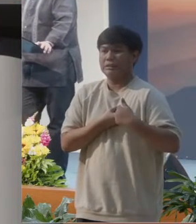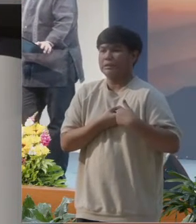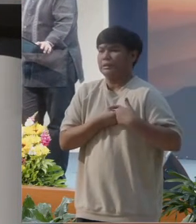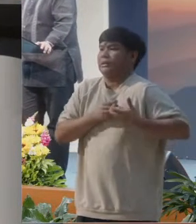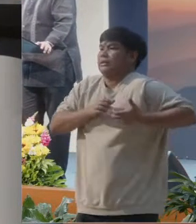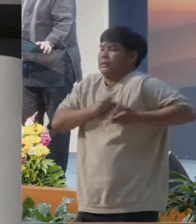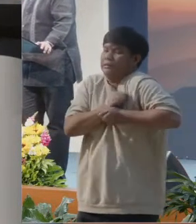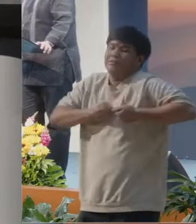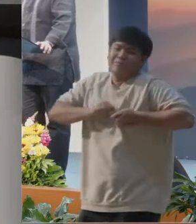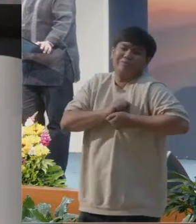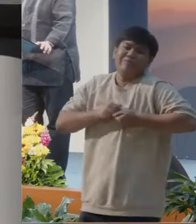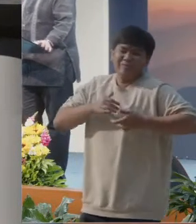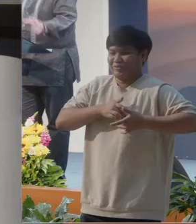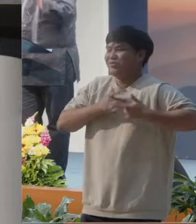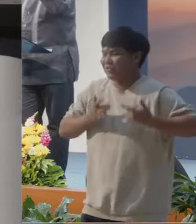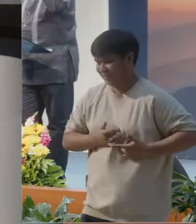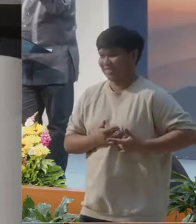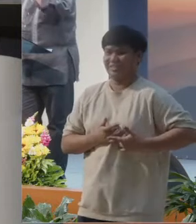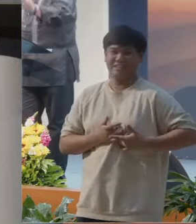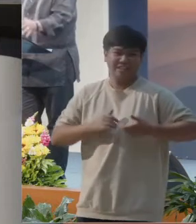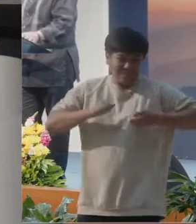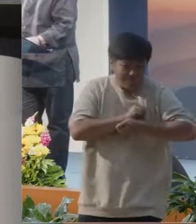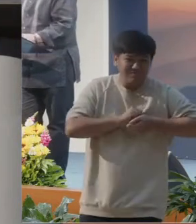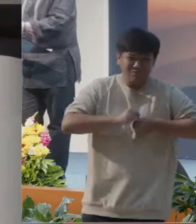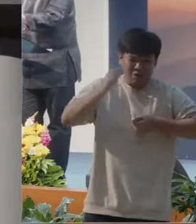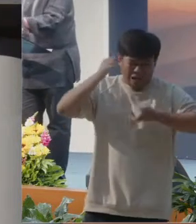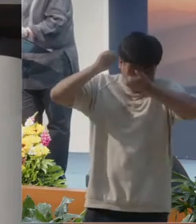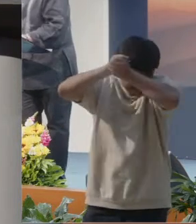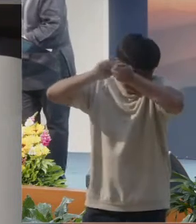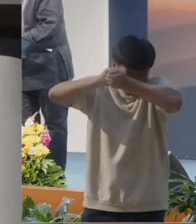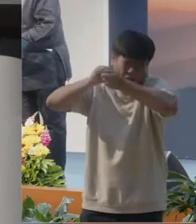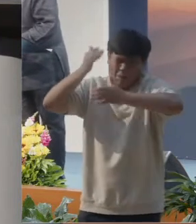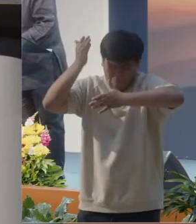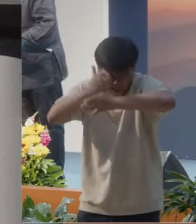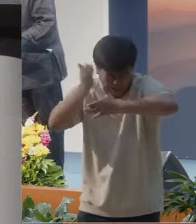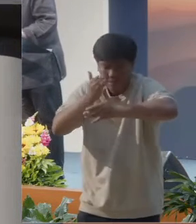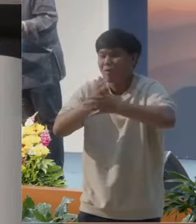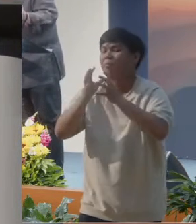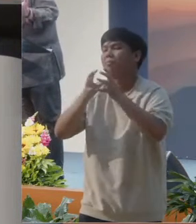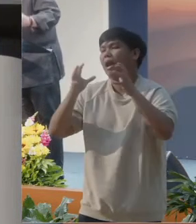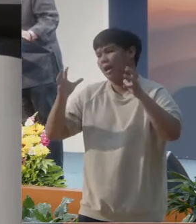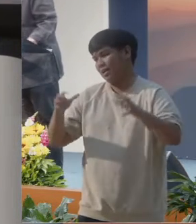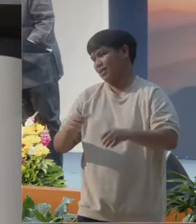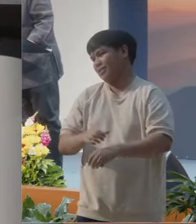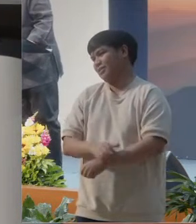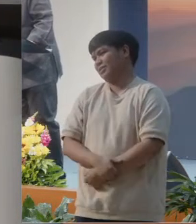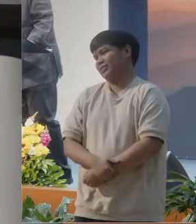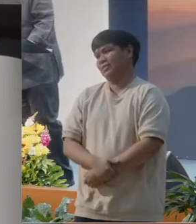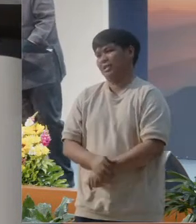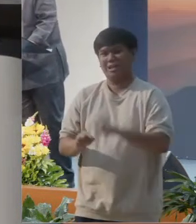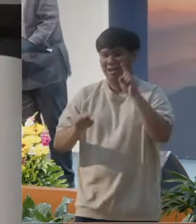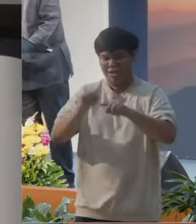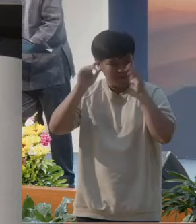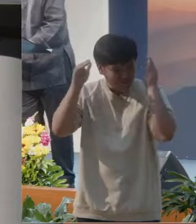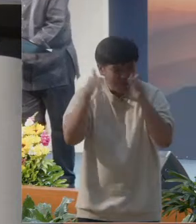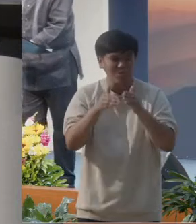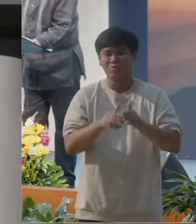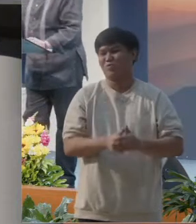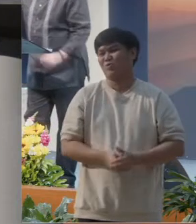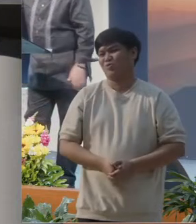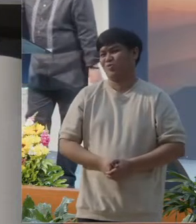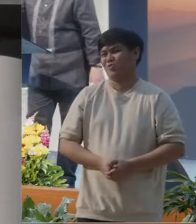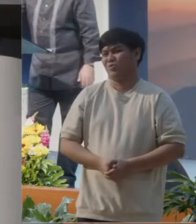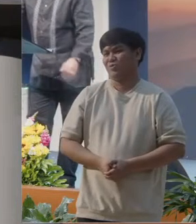inyo. Sisira po yon sa inyong pag-iisip at sisira po yon sa inyong mga sinasakupan.